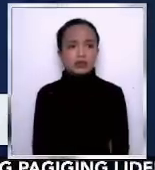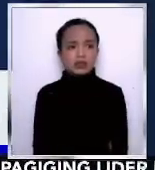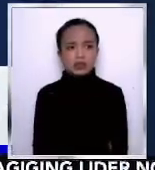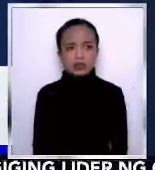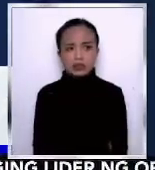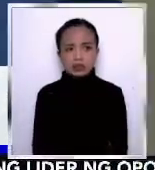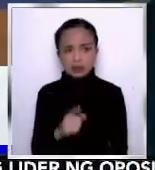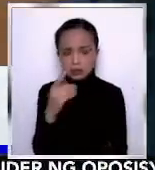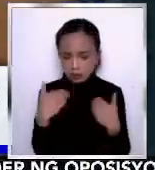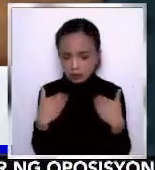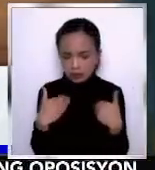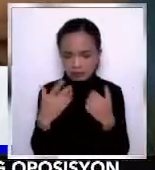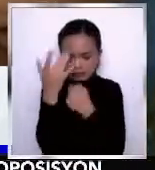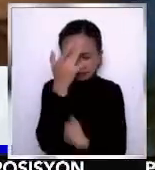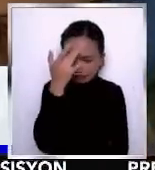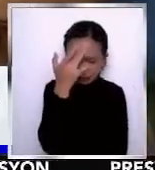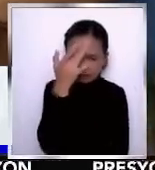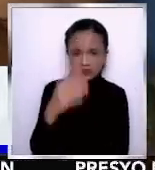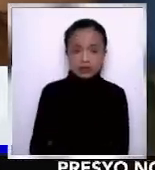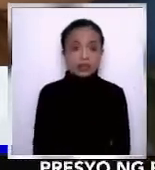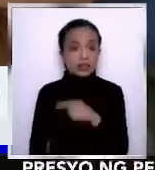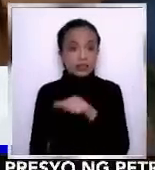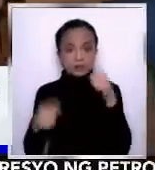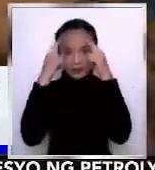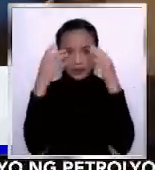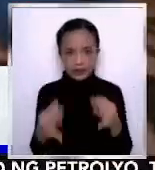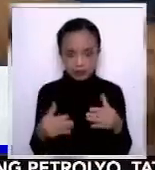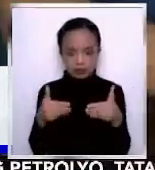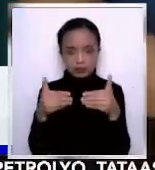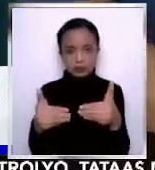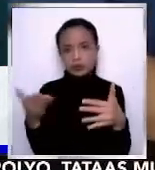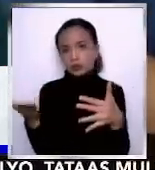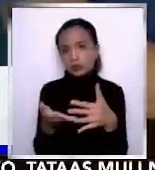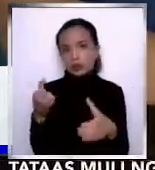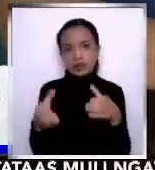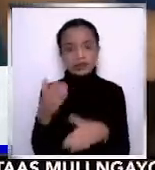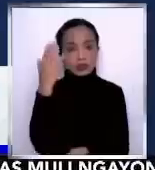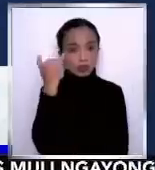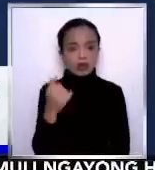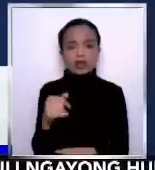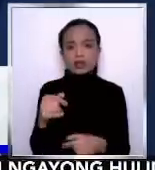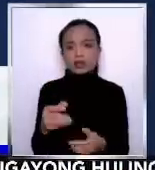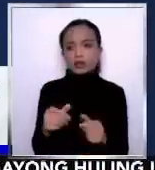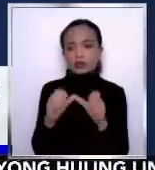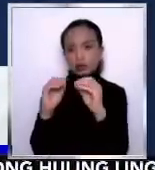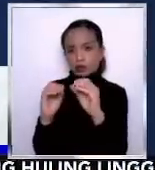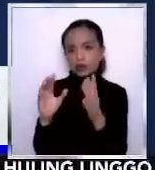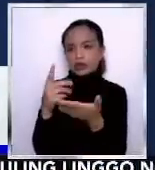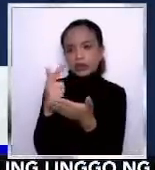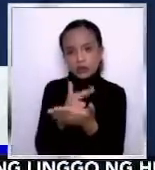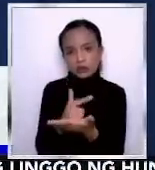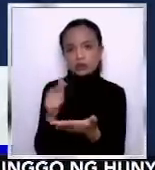Nagkaroon na ng trauma eh. Decidido raw siyang ituloy ang kaso para maturuan ng leksyon ang mga nanggulpi sa kanila. Ako po ay Army